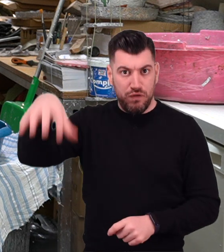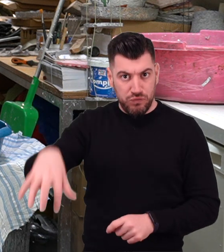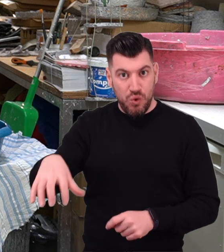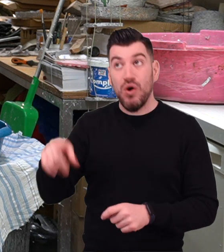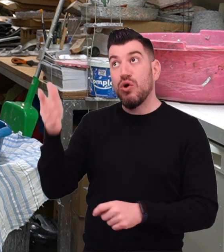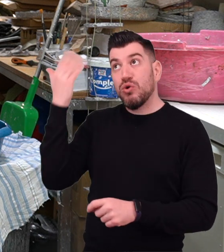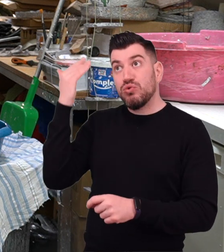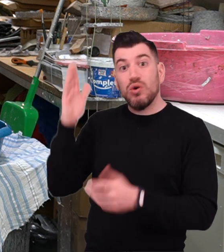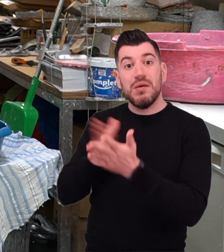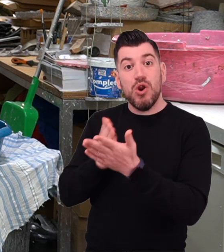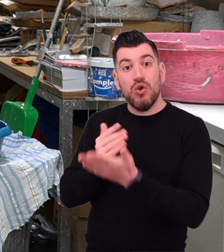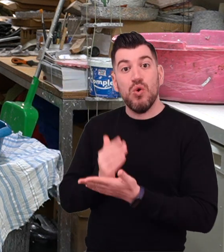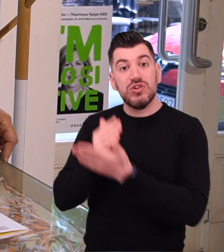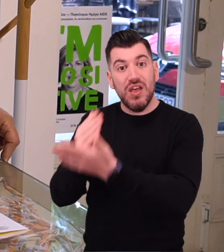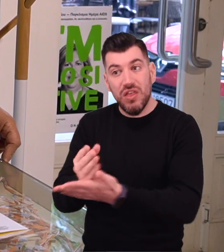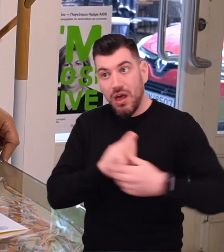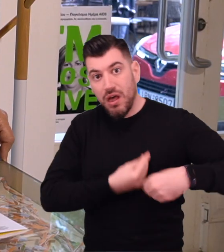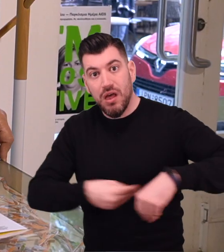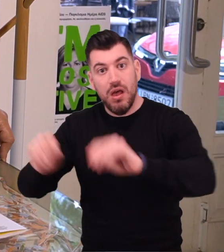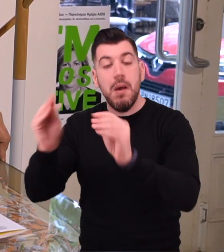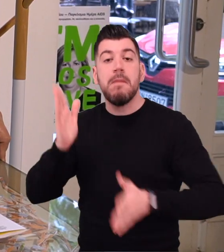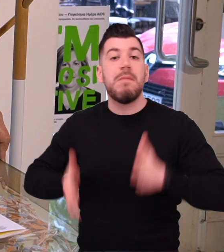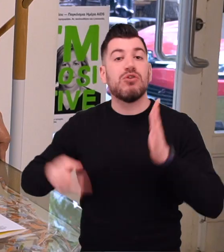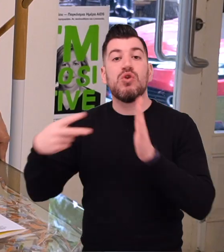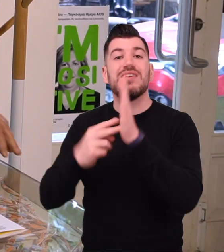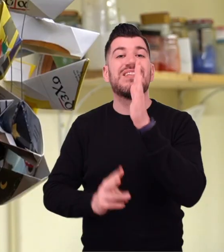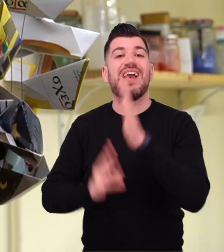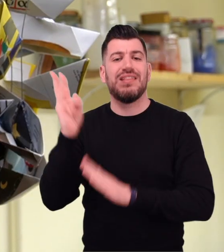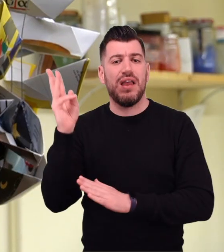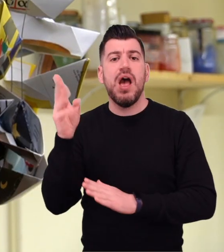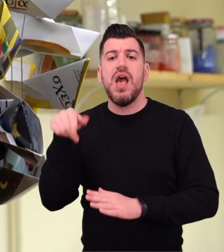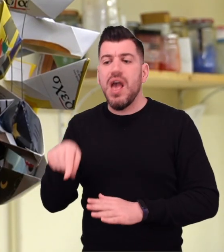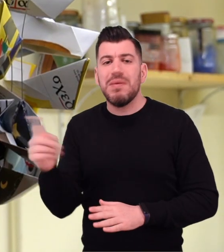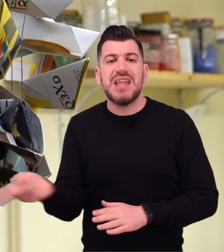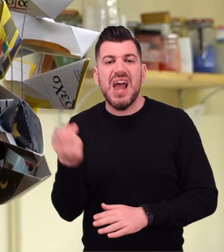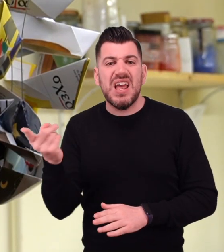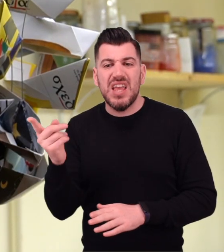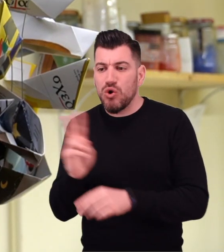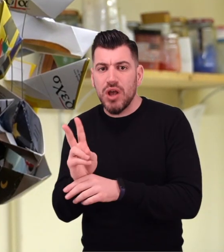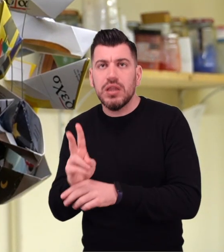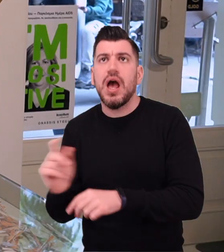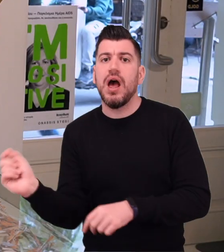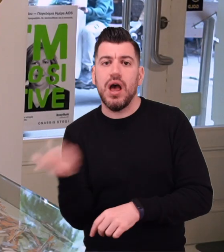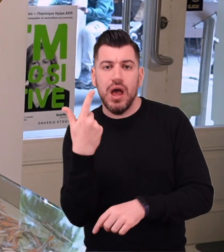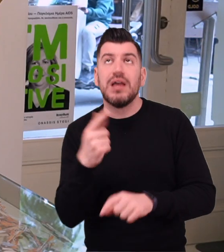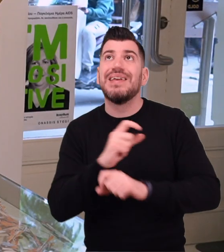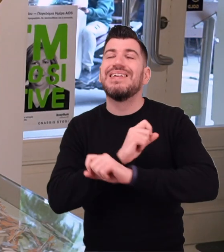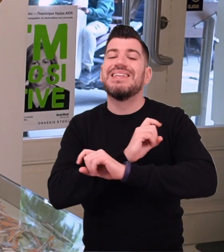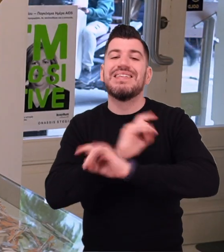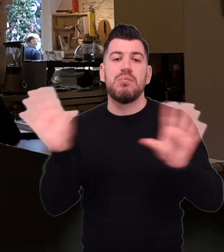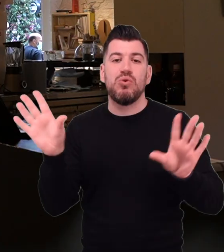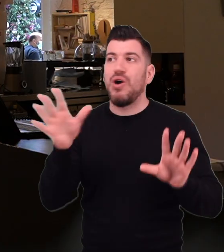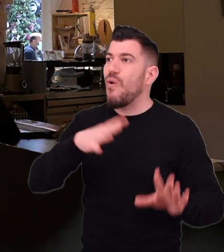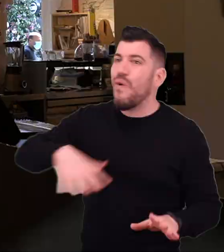που κυκλοφόρησε το περιοδικό, το Μάρτιο του 2013, δεν στείλαμε ούτε ένα τέφος για ανακύκλωση. Το αποτέλεσμα είναι όλα αυτά που βλέπετε